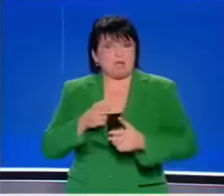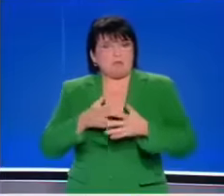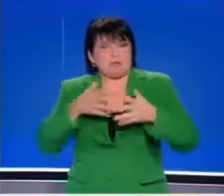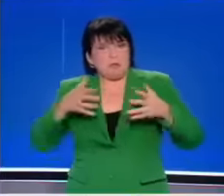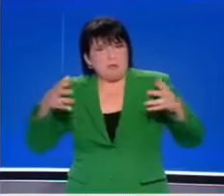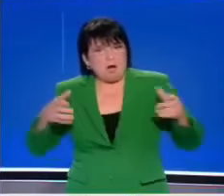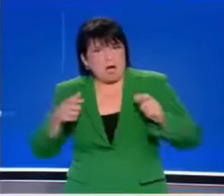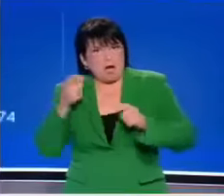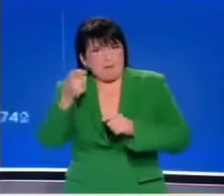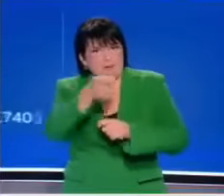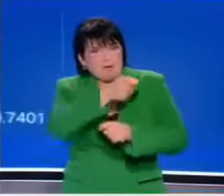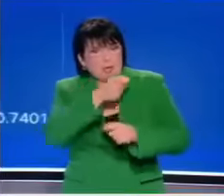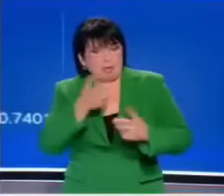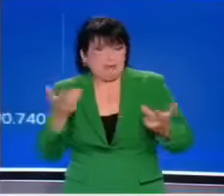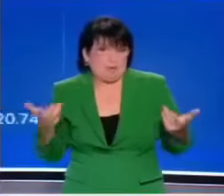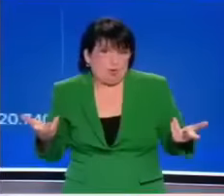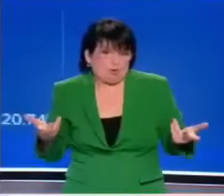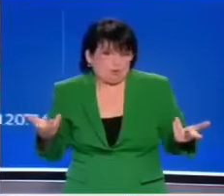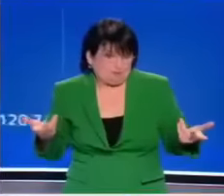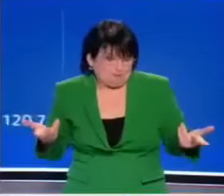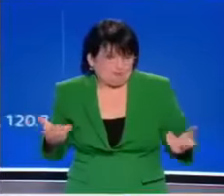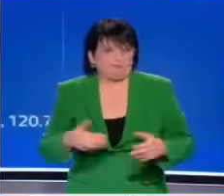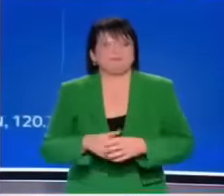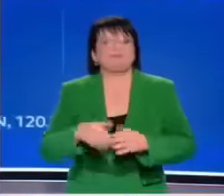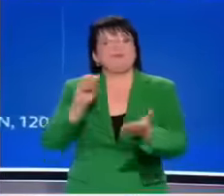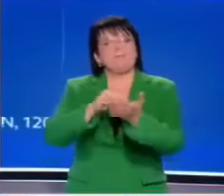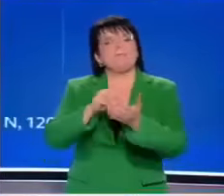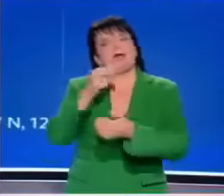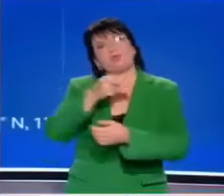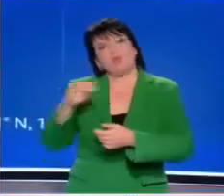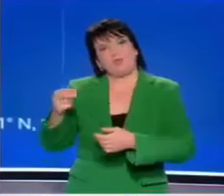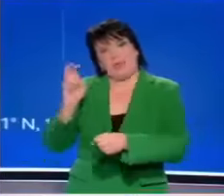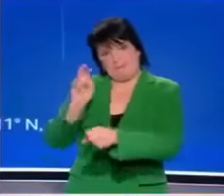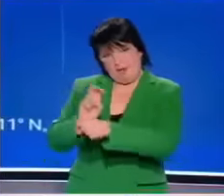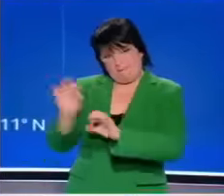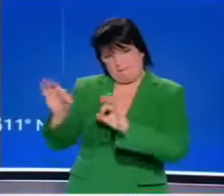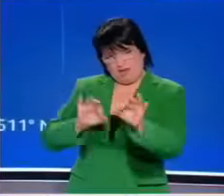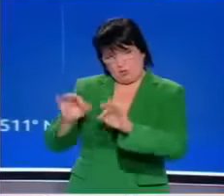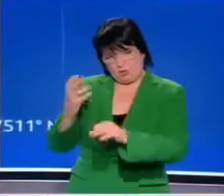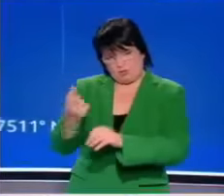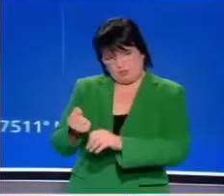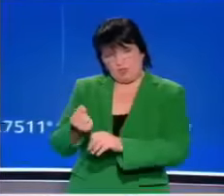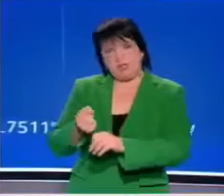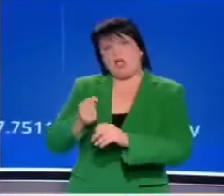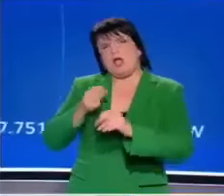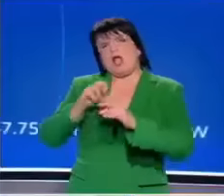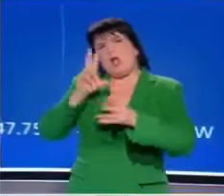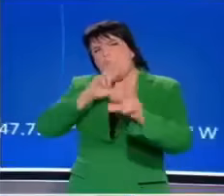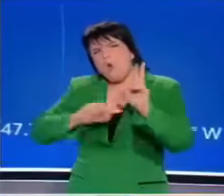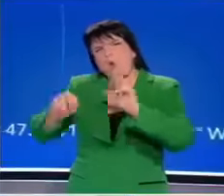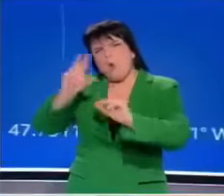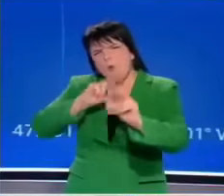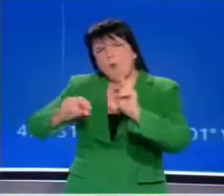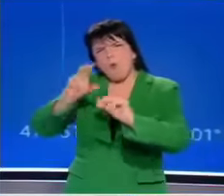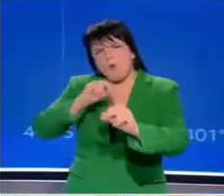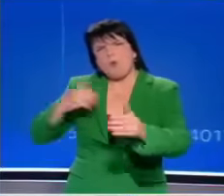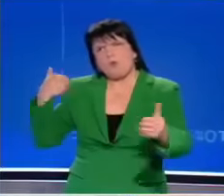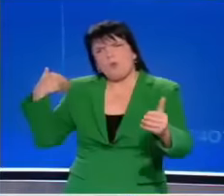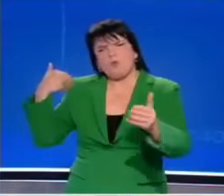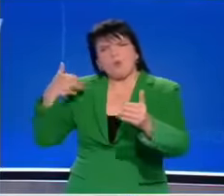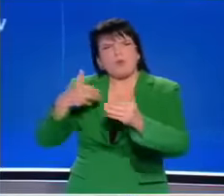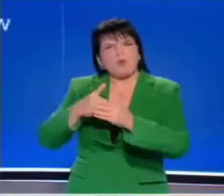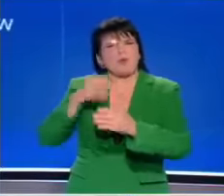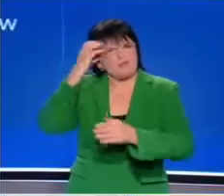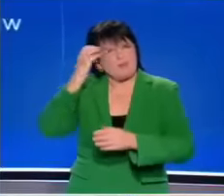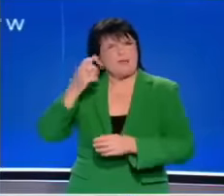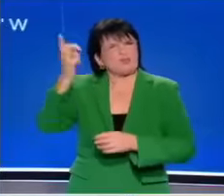αυτά αυτή τη στιγμή παρόλα αυτά εσείς για να επανέλθω στο δικό σας πόθεν έσχες που έχει γίνει πολύς λόγος ξεκινώντας και από τη συζήτηση που